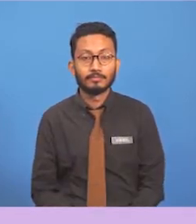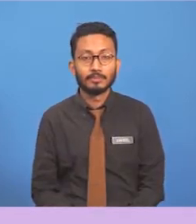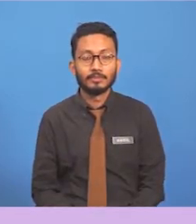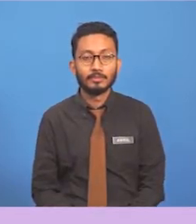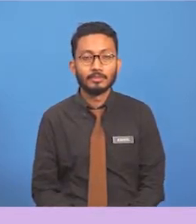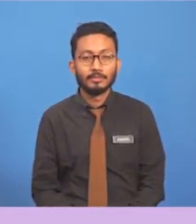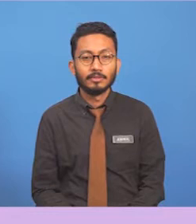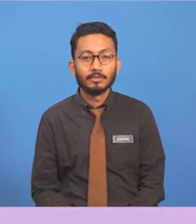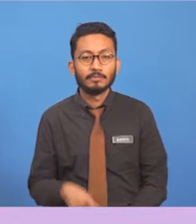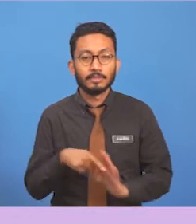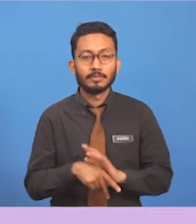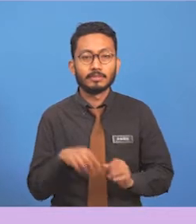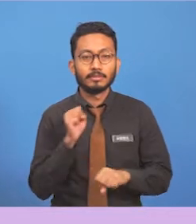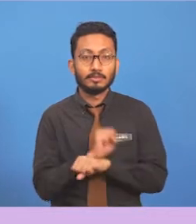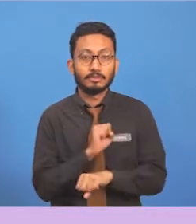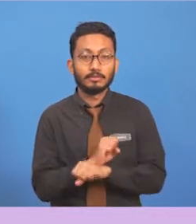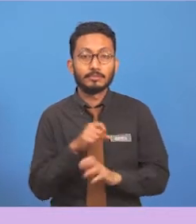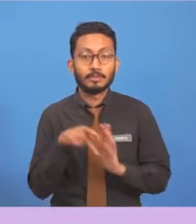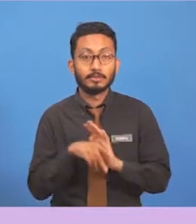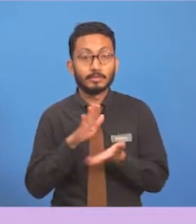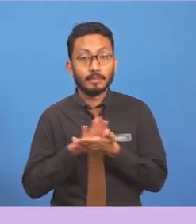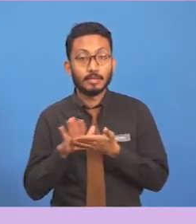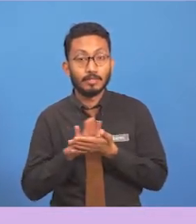pekerja pembersihan sekolah